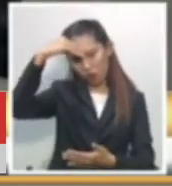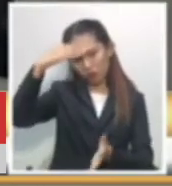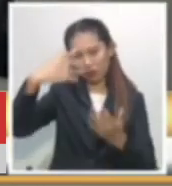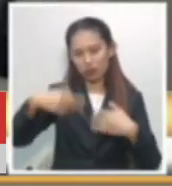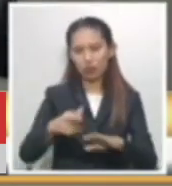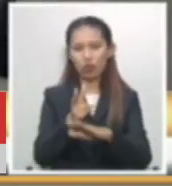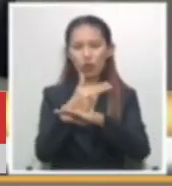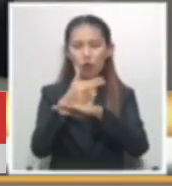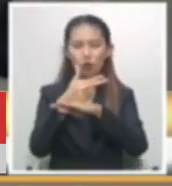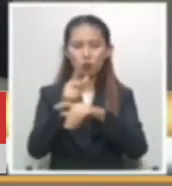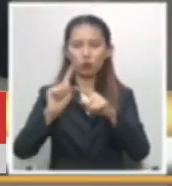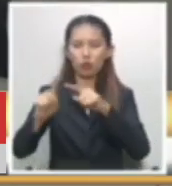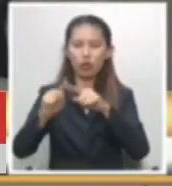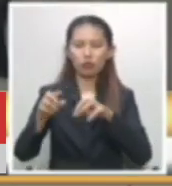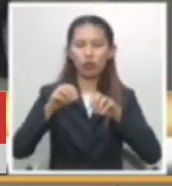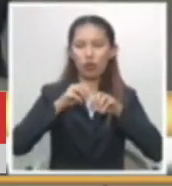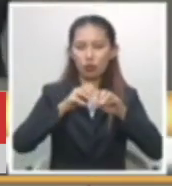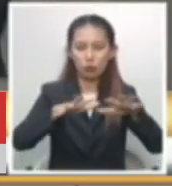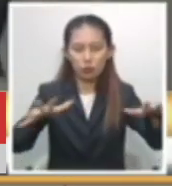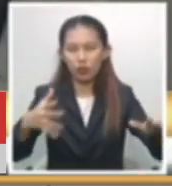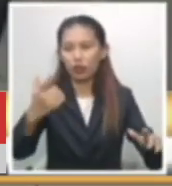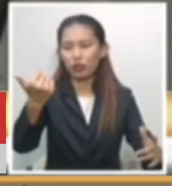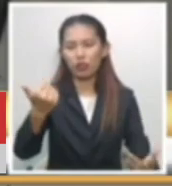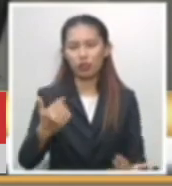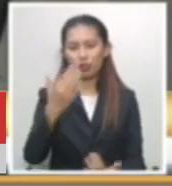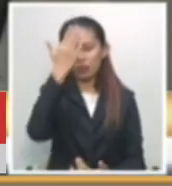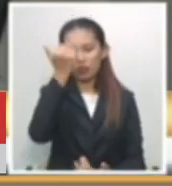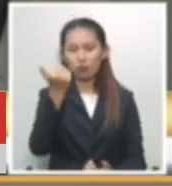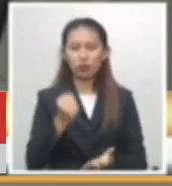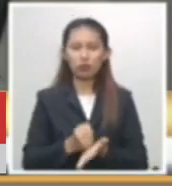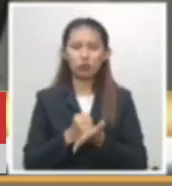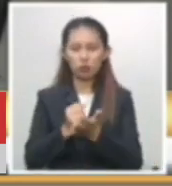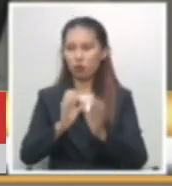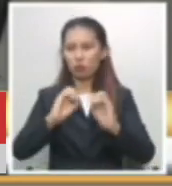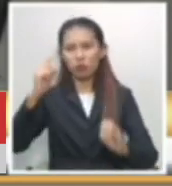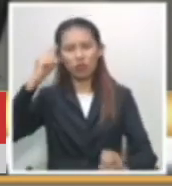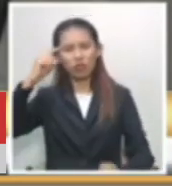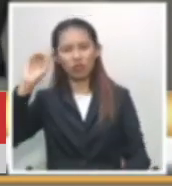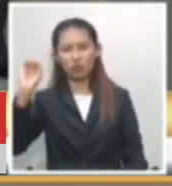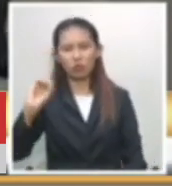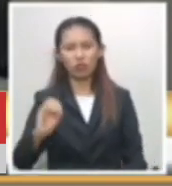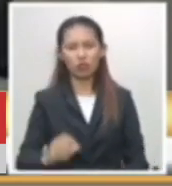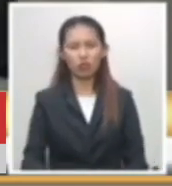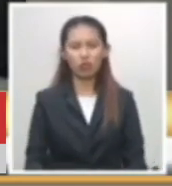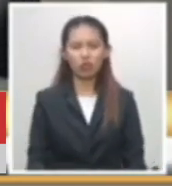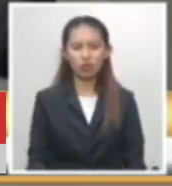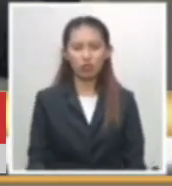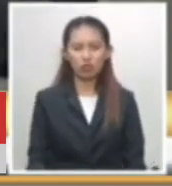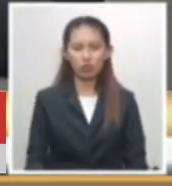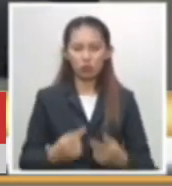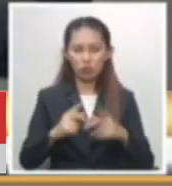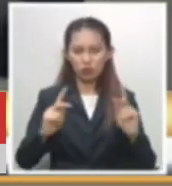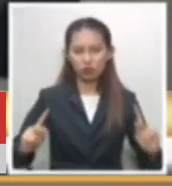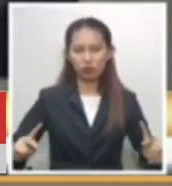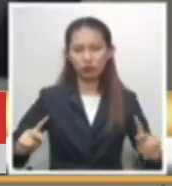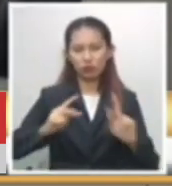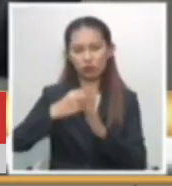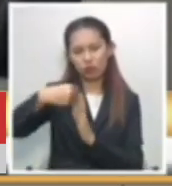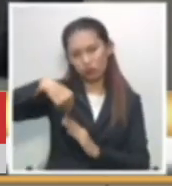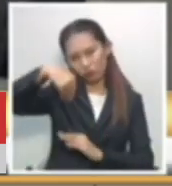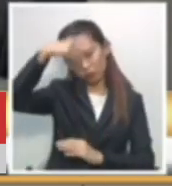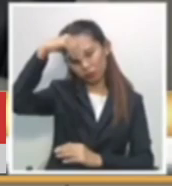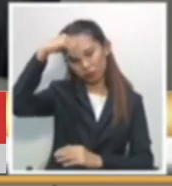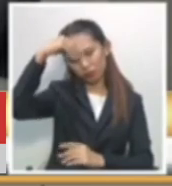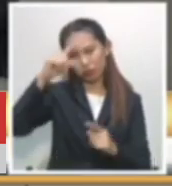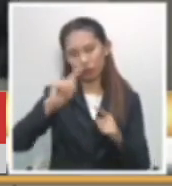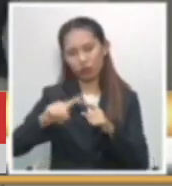ช้ครูคนเดียวก็ได้ทำไมไม่ทำทำไมไม่รู้จักคิดอยู่กระทรวงศึกษากระทรวงมันสมองของชาติ